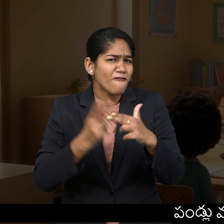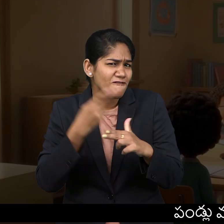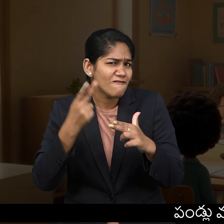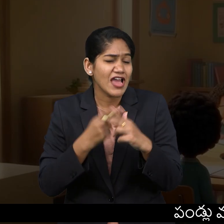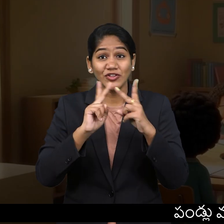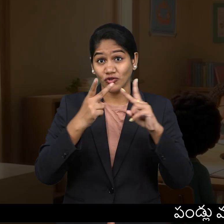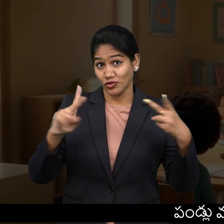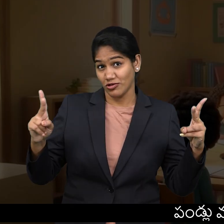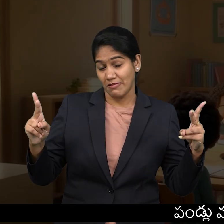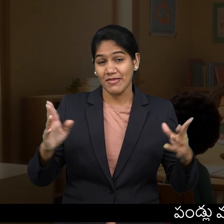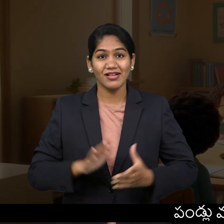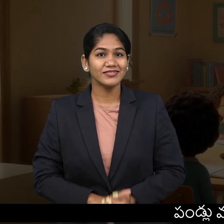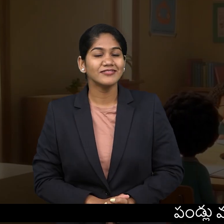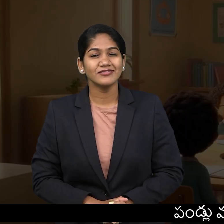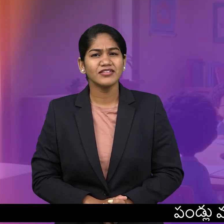మరియు కూరగాయలు